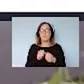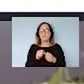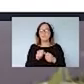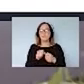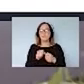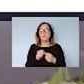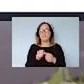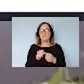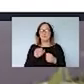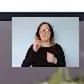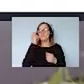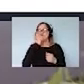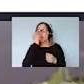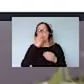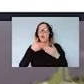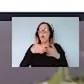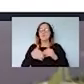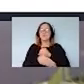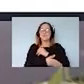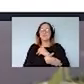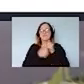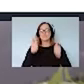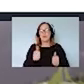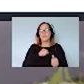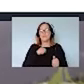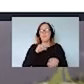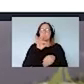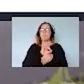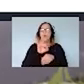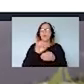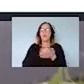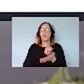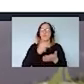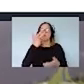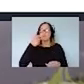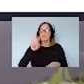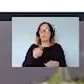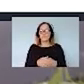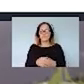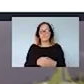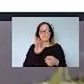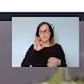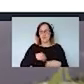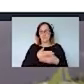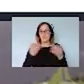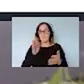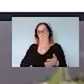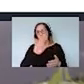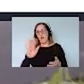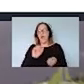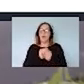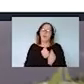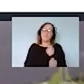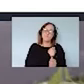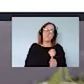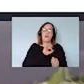jest to, jakimi ciekawymi, otwartymi zasobami stały się projekty i druki 3D. Jeżeli ktoś z Państwa ma albo wypożyczał, albo